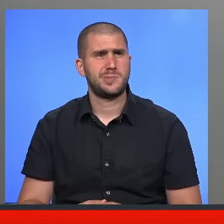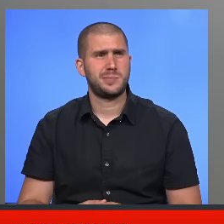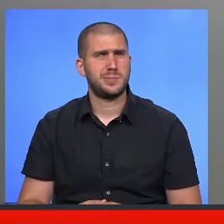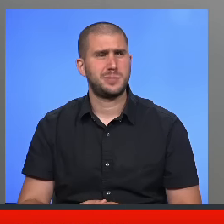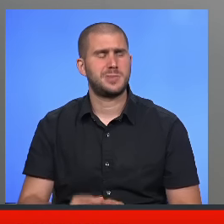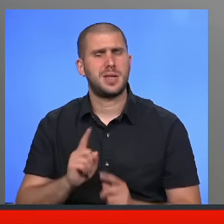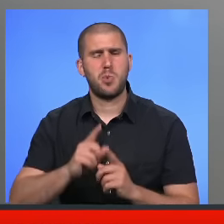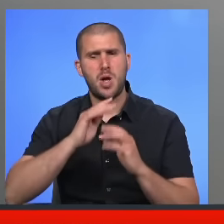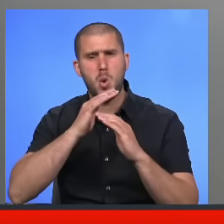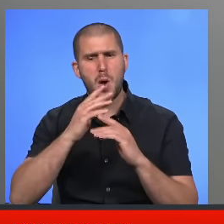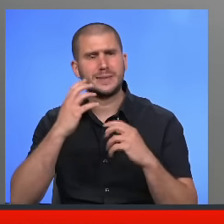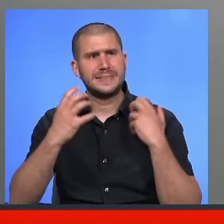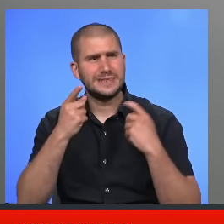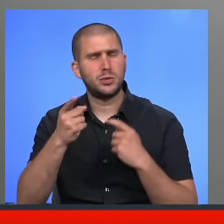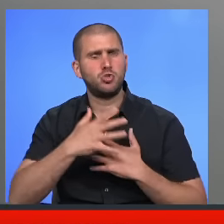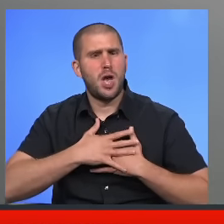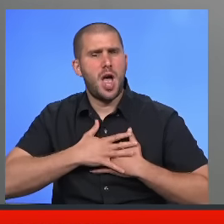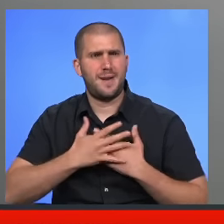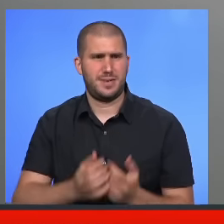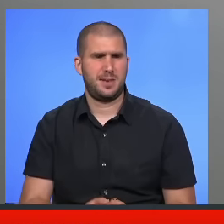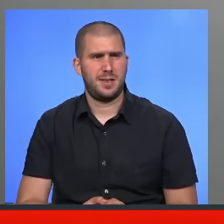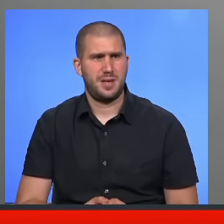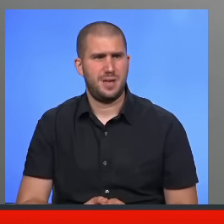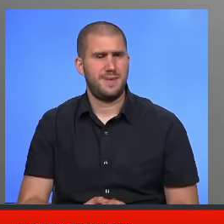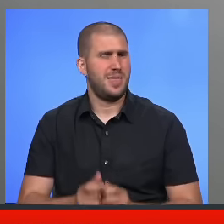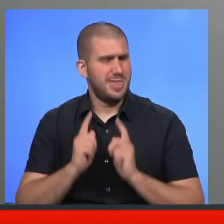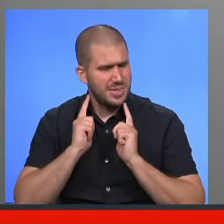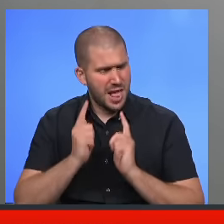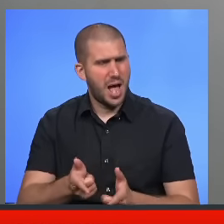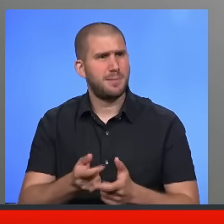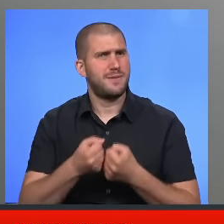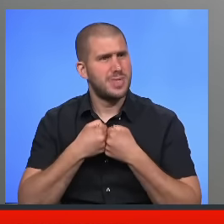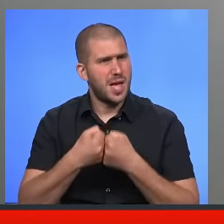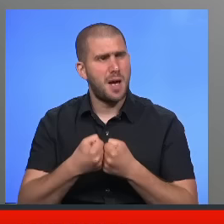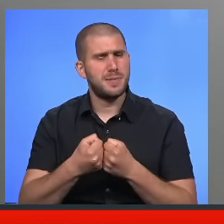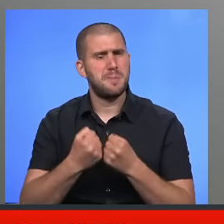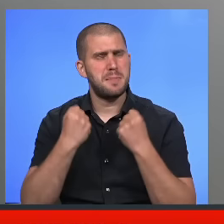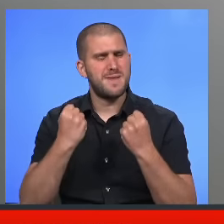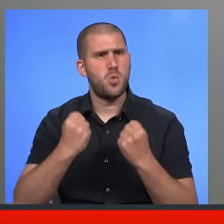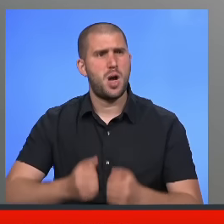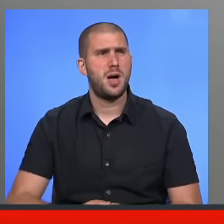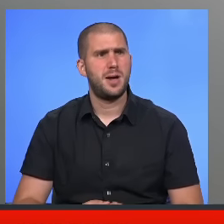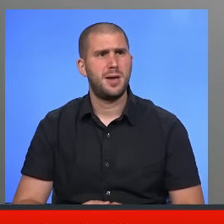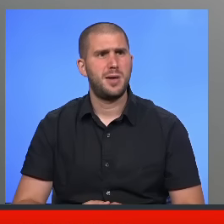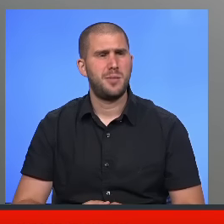לראות את הצאן שכה אהבת, ונלחמת, ונלחמת בגבורה.